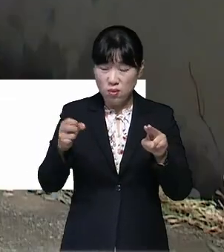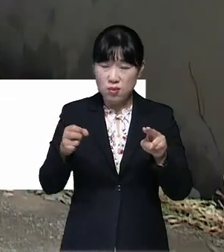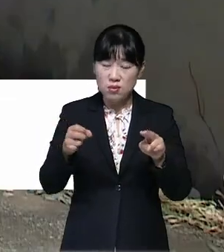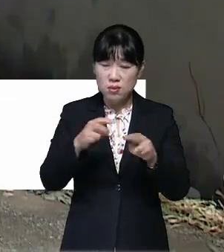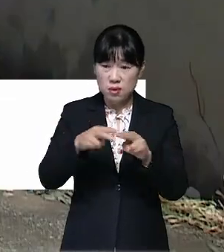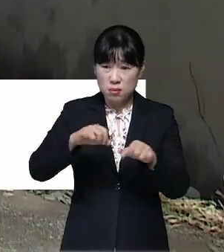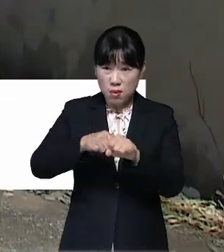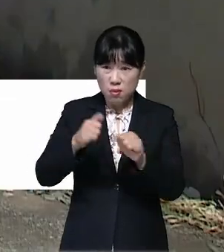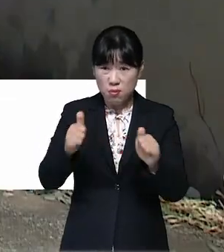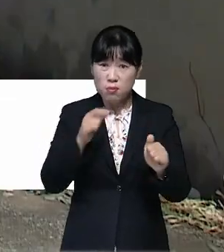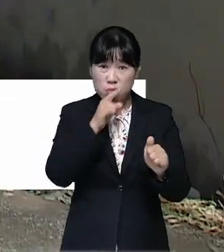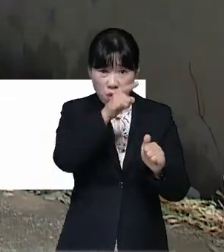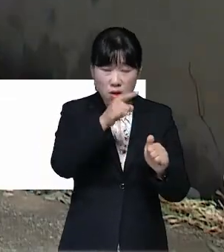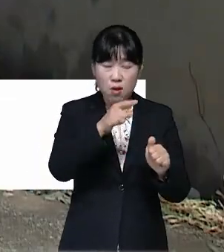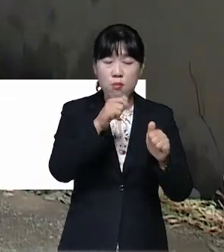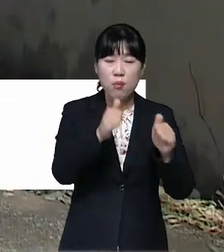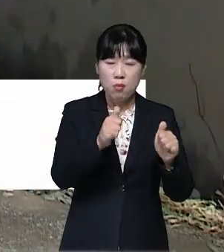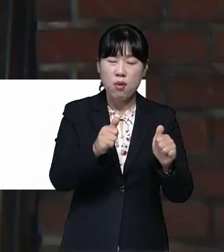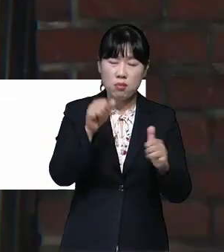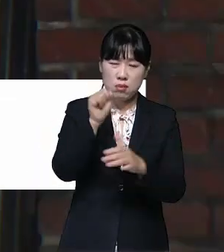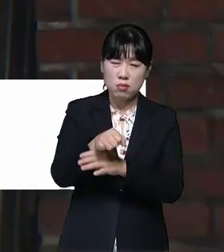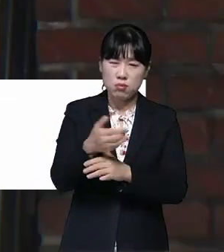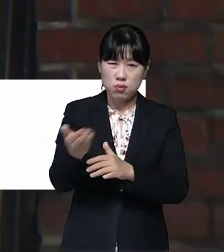신청을 법원이 인용했습니다.